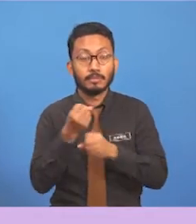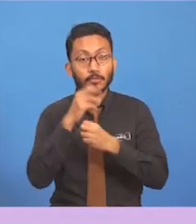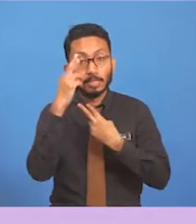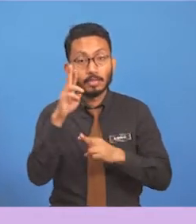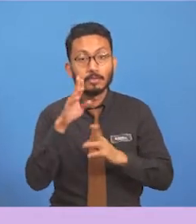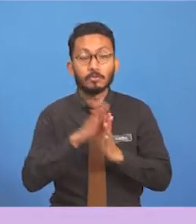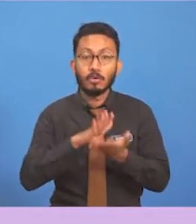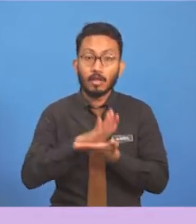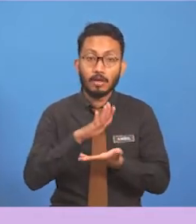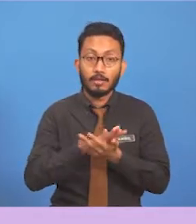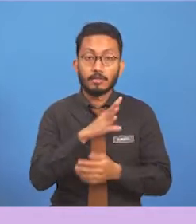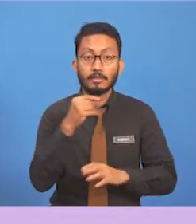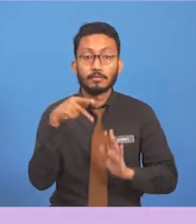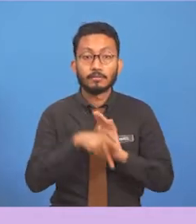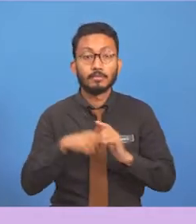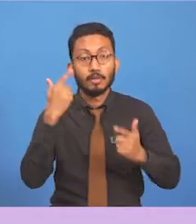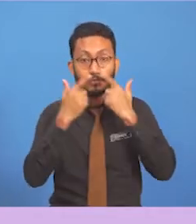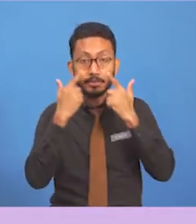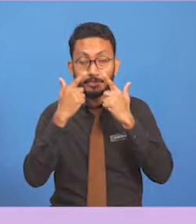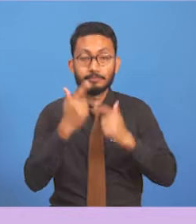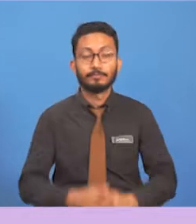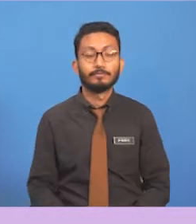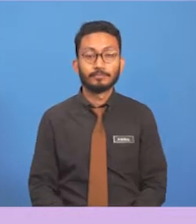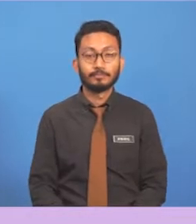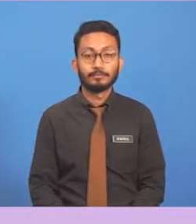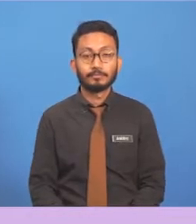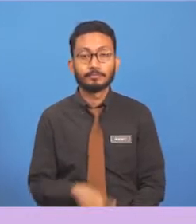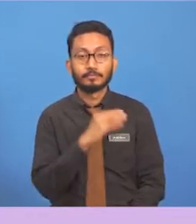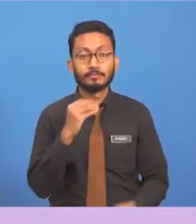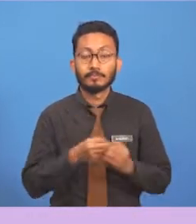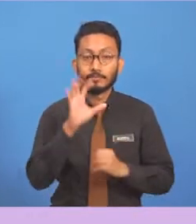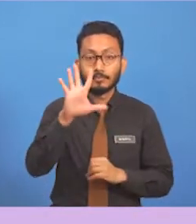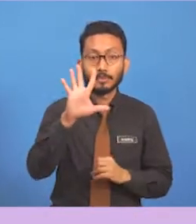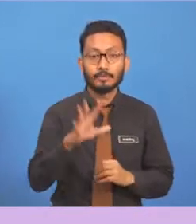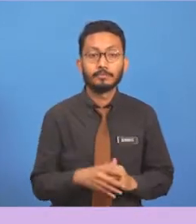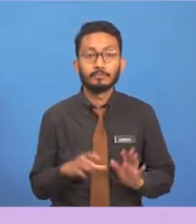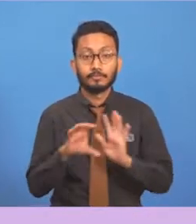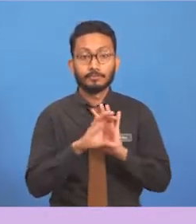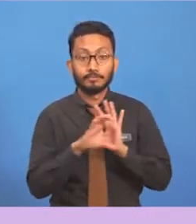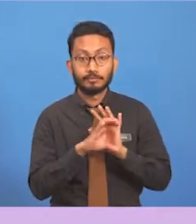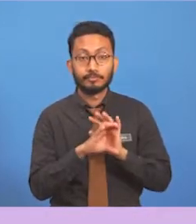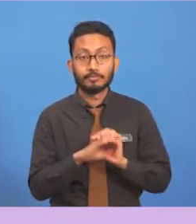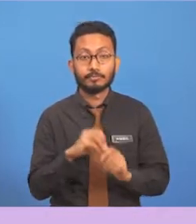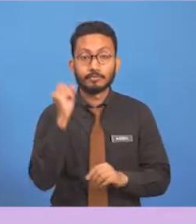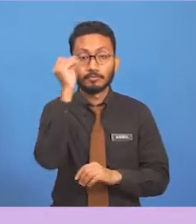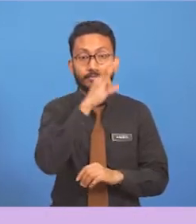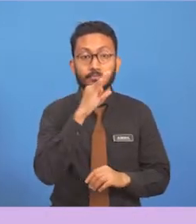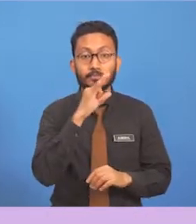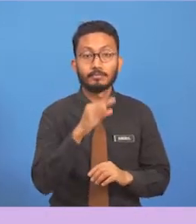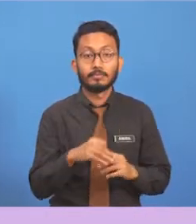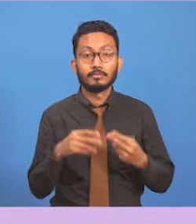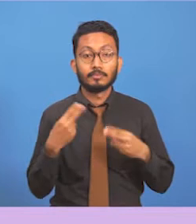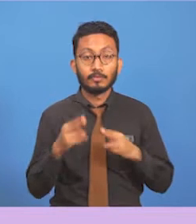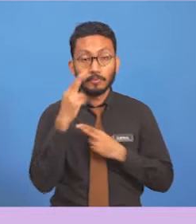warga sekolah dan perlawanan dan kelima contoh sikap hormat terhadap warga